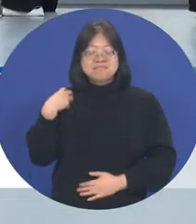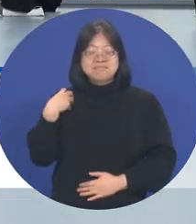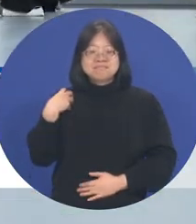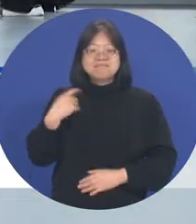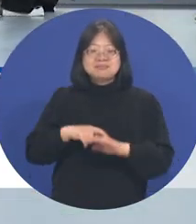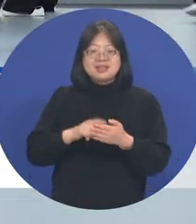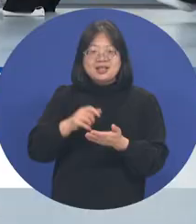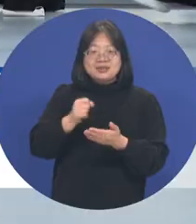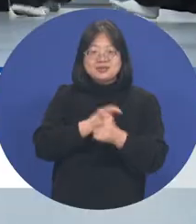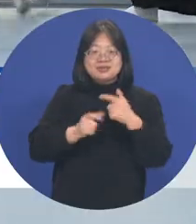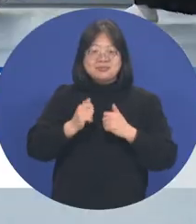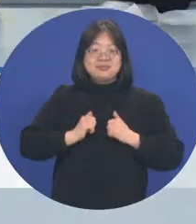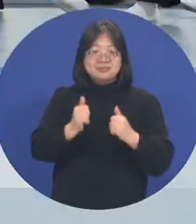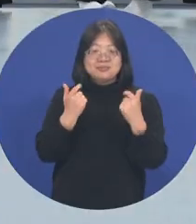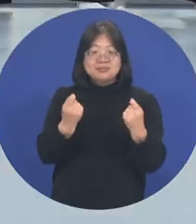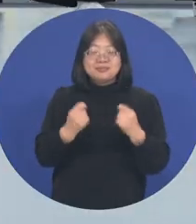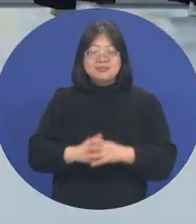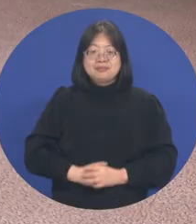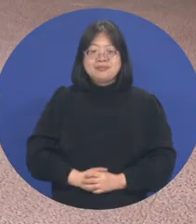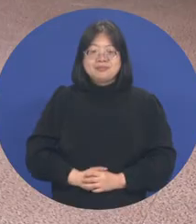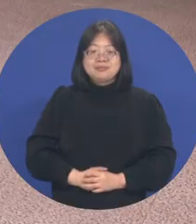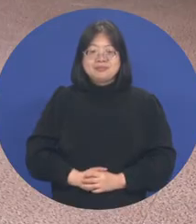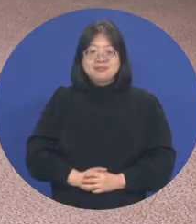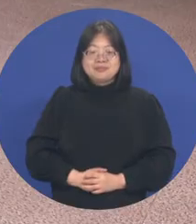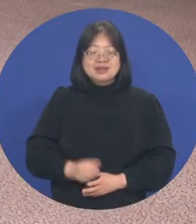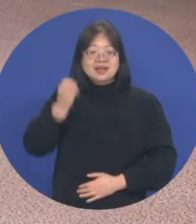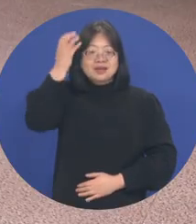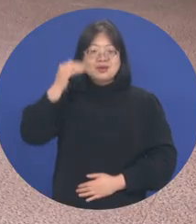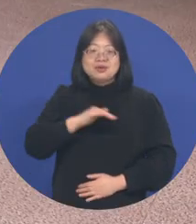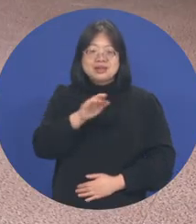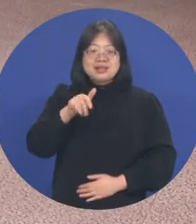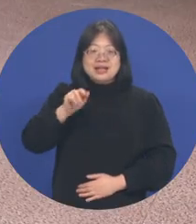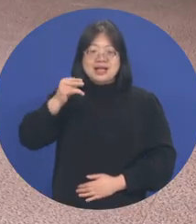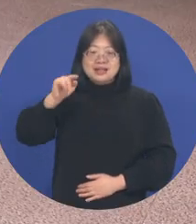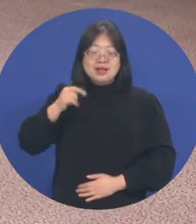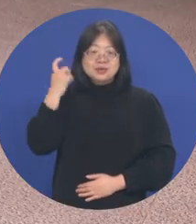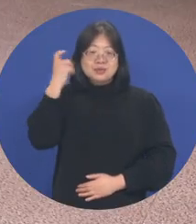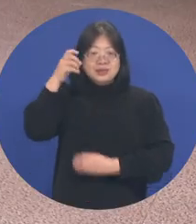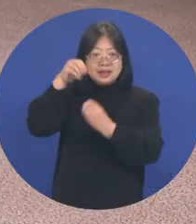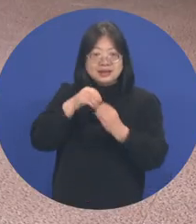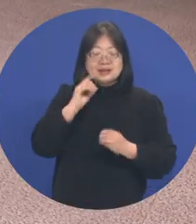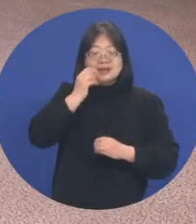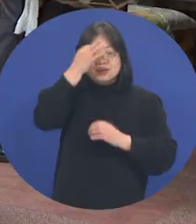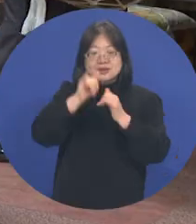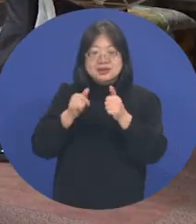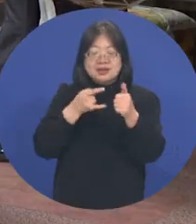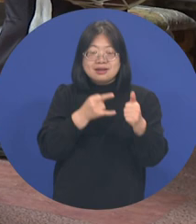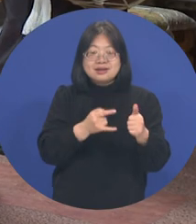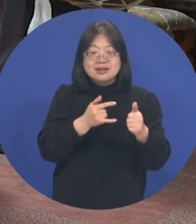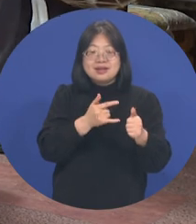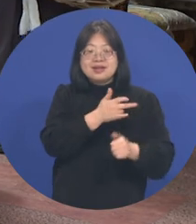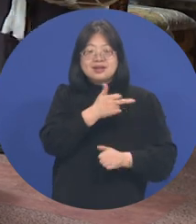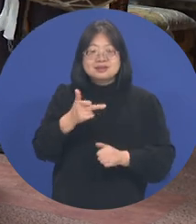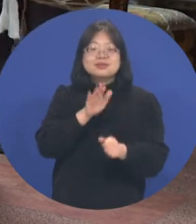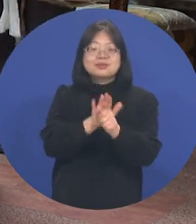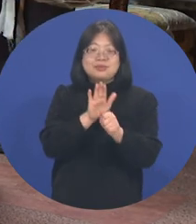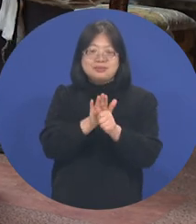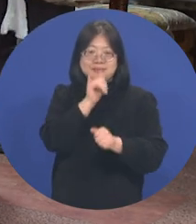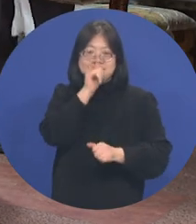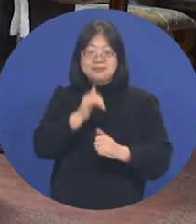을 심히는 같 이관은 우리 가락과 소리를 승하는 예술인들에게도 큰